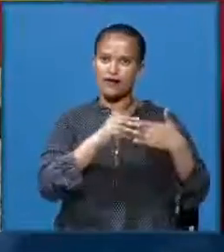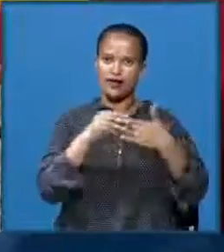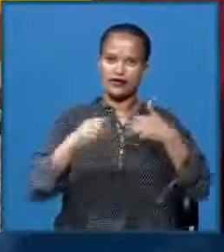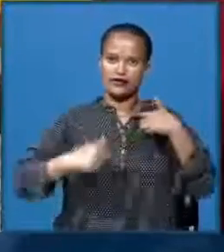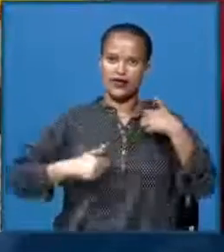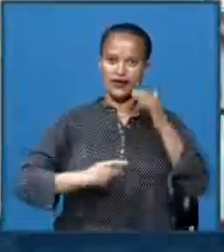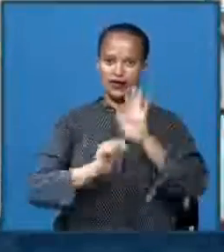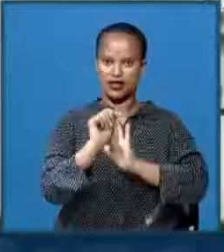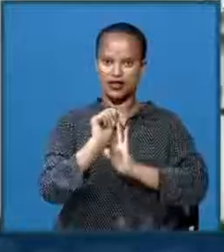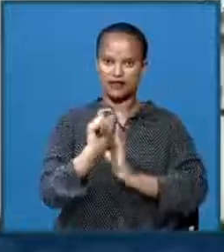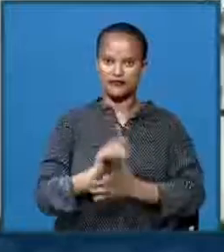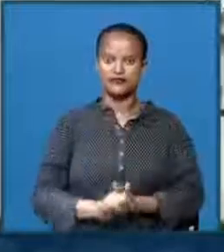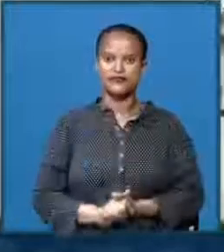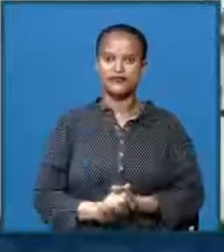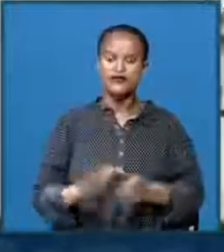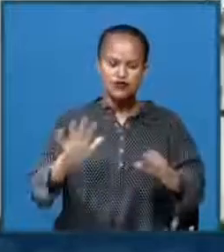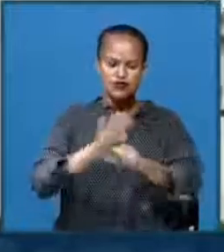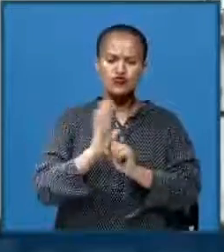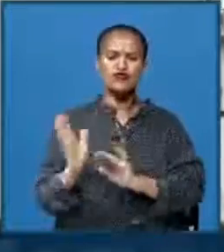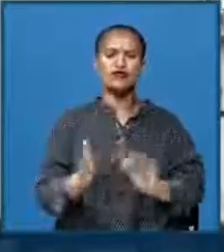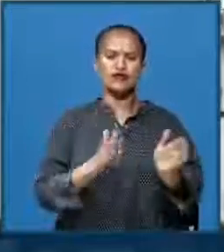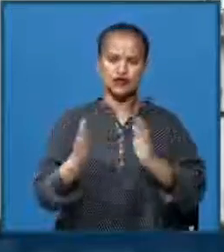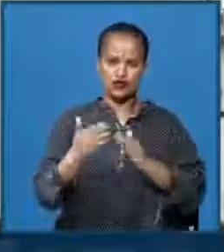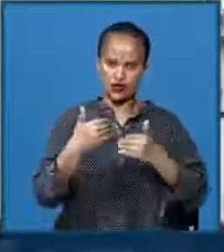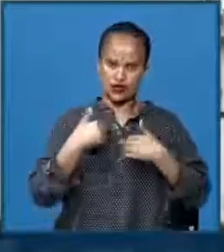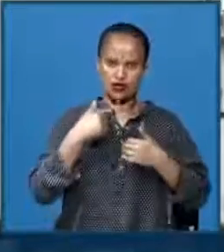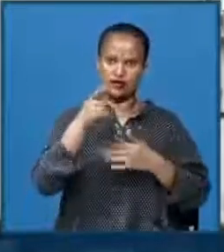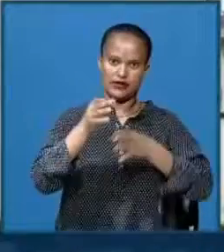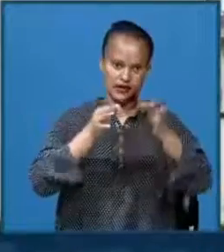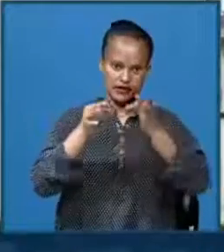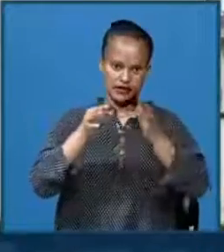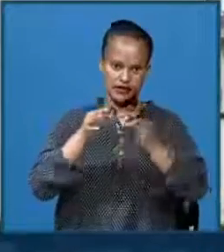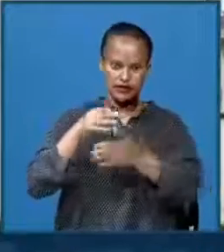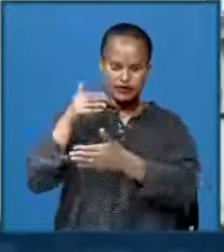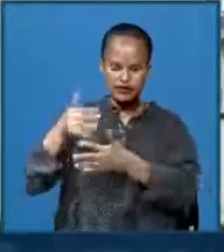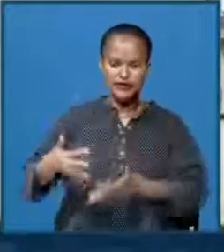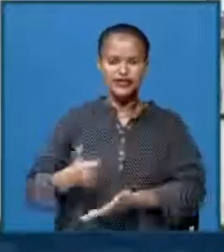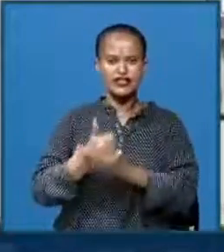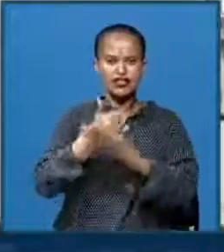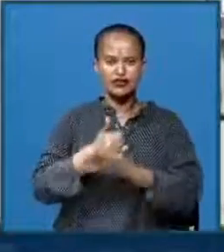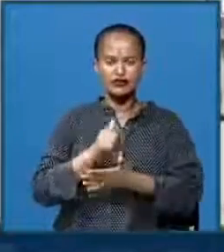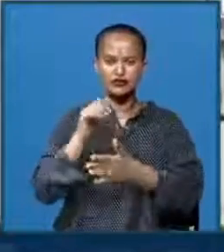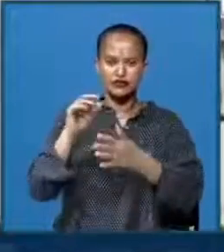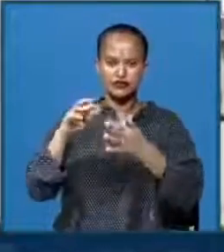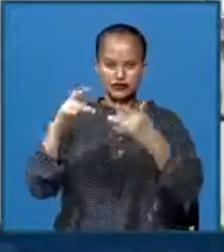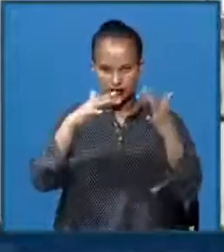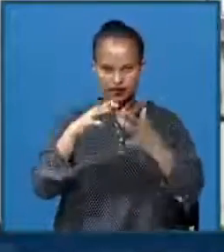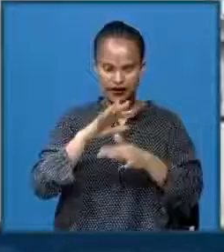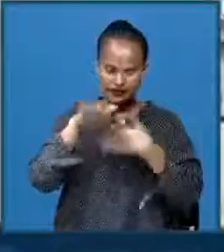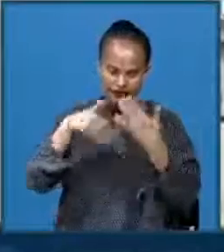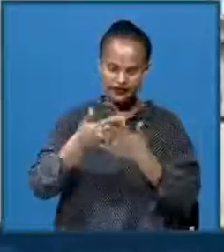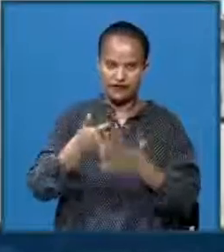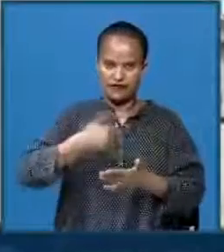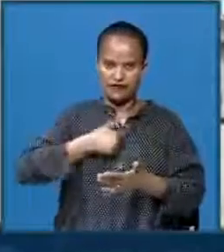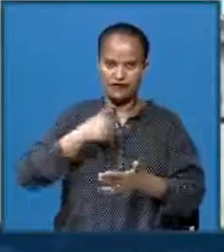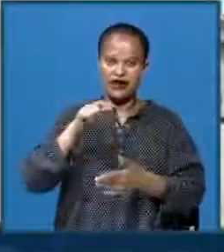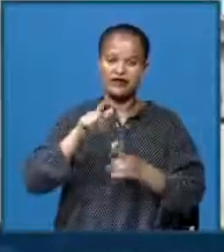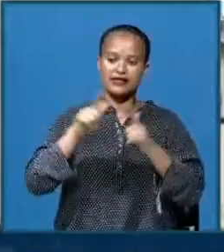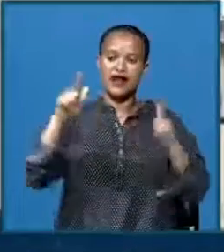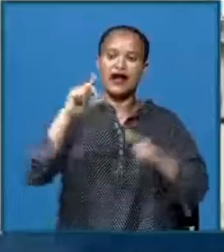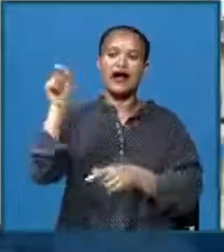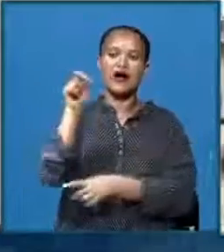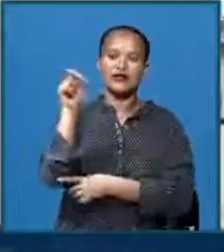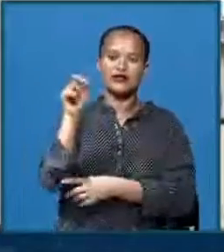ኣመራርሓን ሰራዊት ትግራይ ሙሉእ ዝግጅ ኣለና ኢለ ክገልፅ ይኽእል ማለት እዩ። ብደጀን ይኹን ብግንባር ይኹን ልክዕ ከም ከማይ ኣብ ዝለዓለ ዓወት